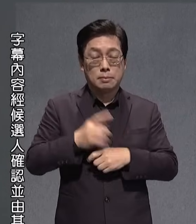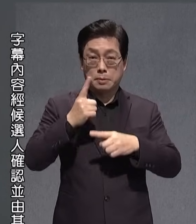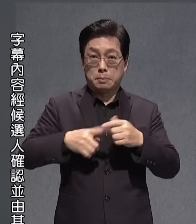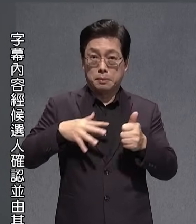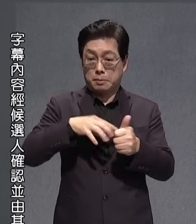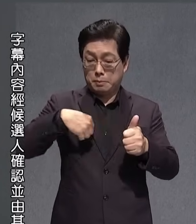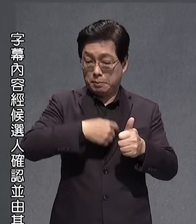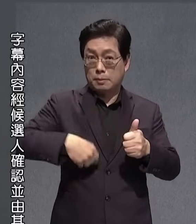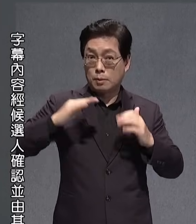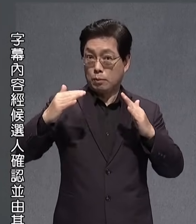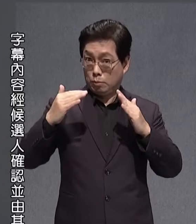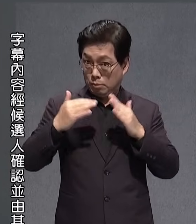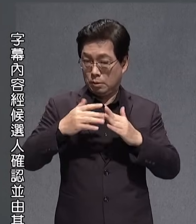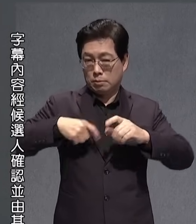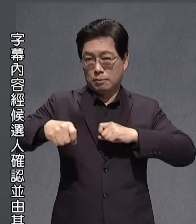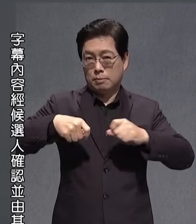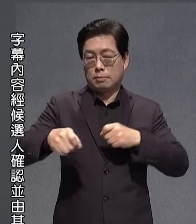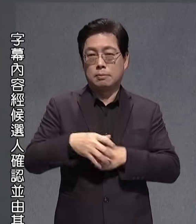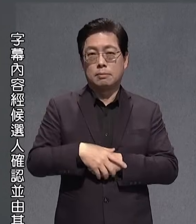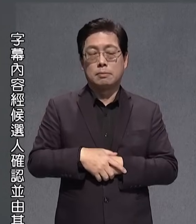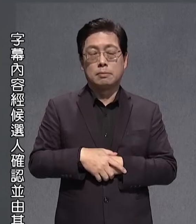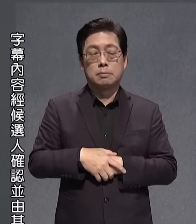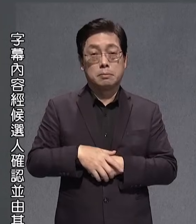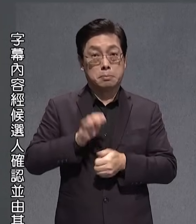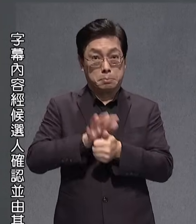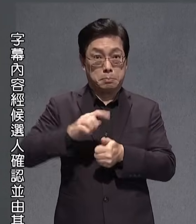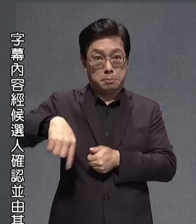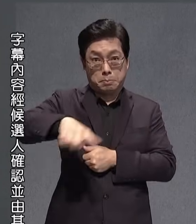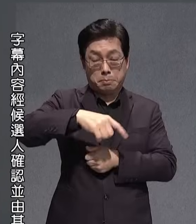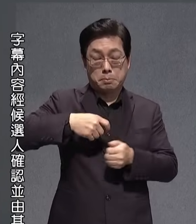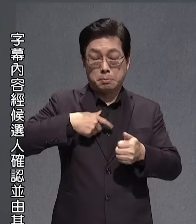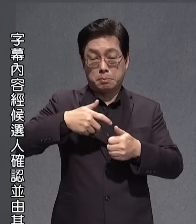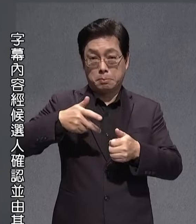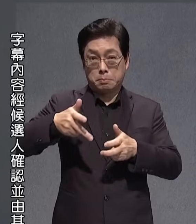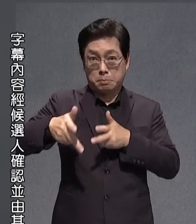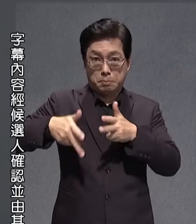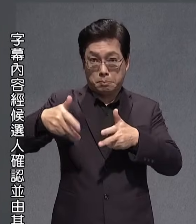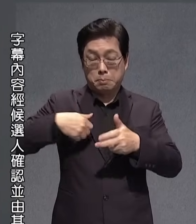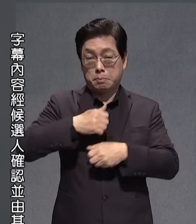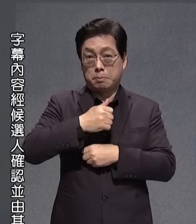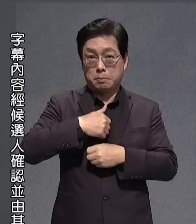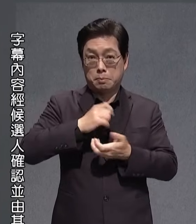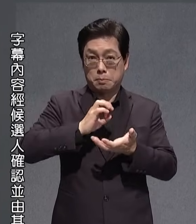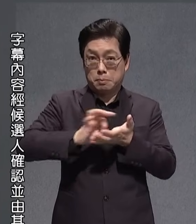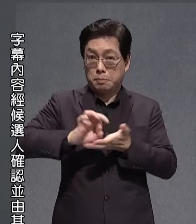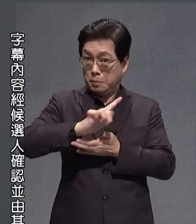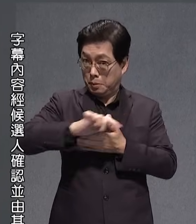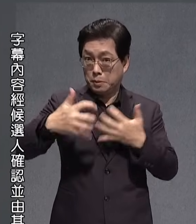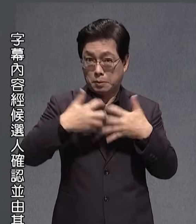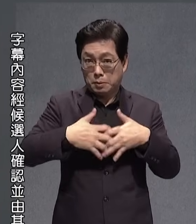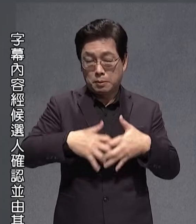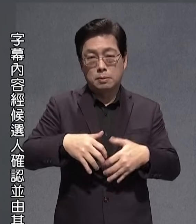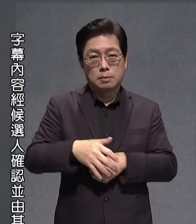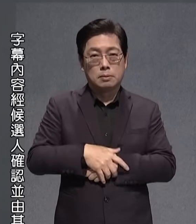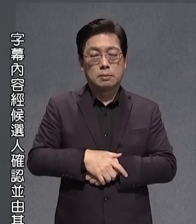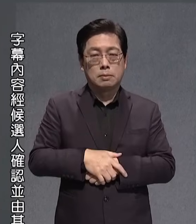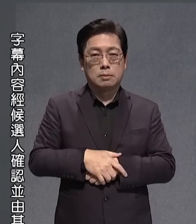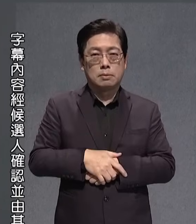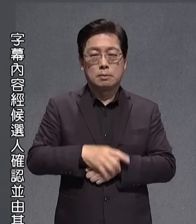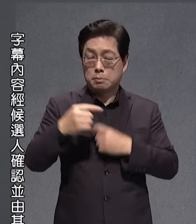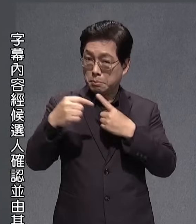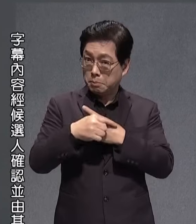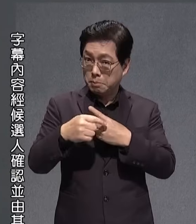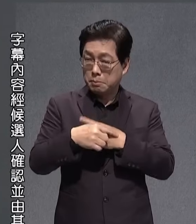体的国家级战略，让半导体产业的原料、仪器设备、研